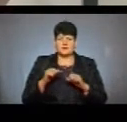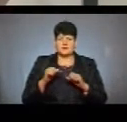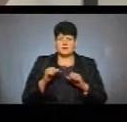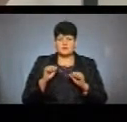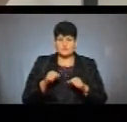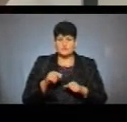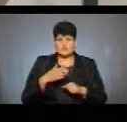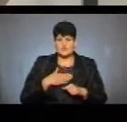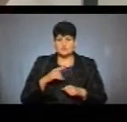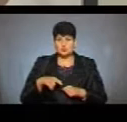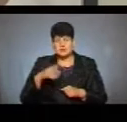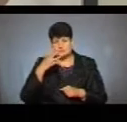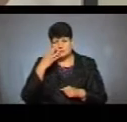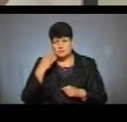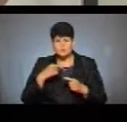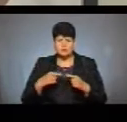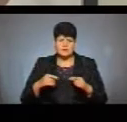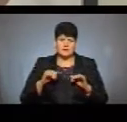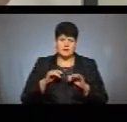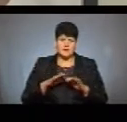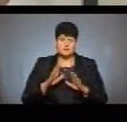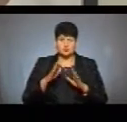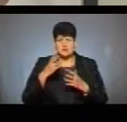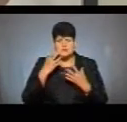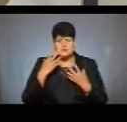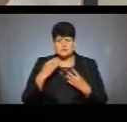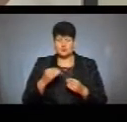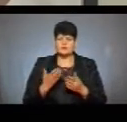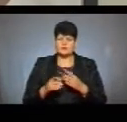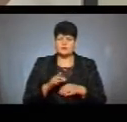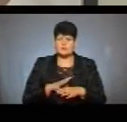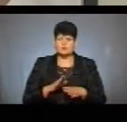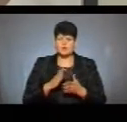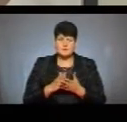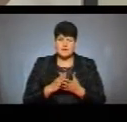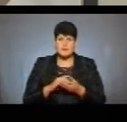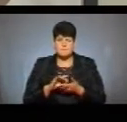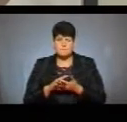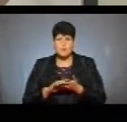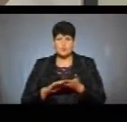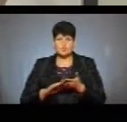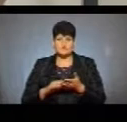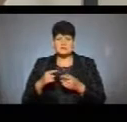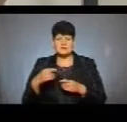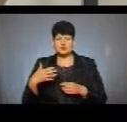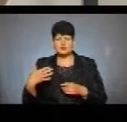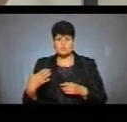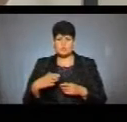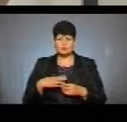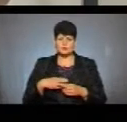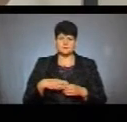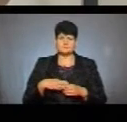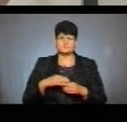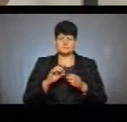вона просто вражає. І будь-які такі акції, вони будуть забуті, так, якщо вони не будуть мати логічного продовження. З іншої сторони, були закиди про те, що